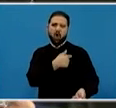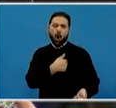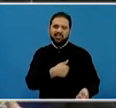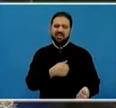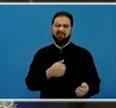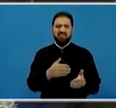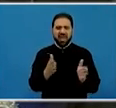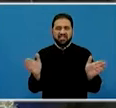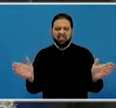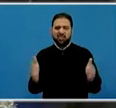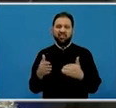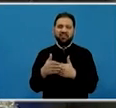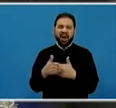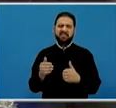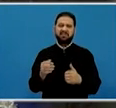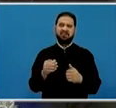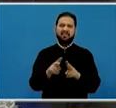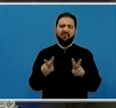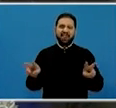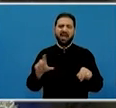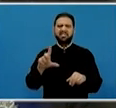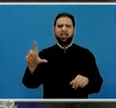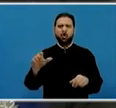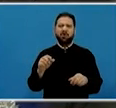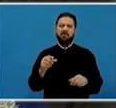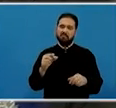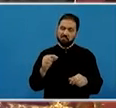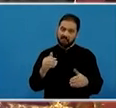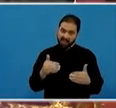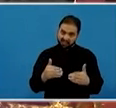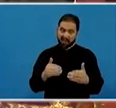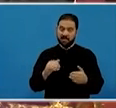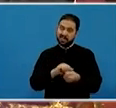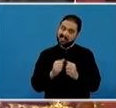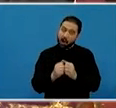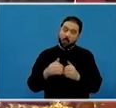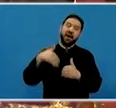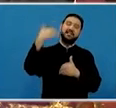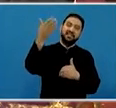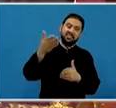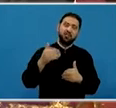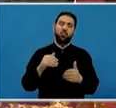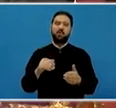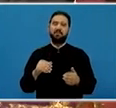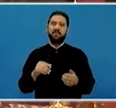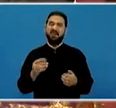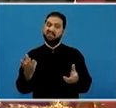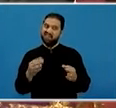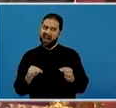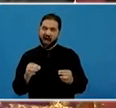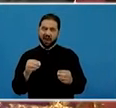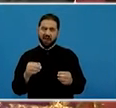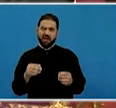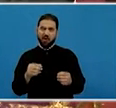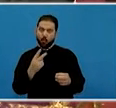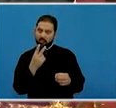sau deschiși față de semenii lor, ci mai devreme sau mai târziu se pot lăsa atrași fiecare dintre ei de un anumit interes și atunci